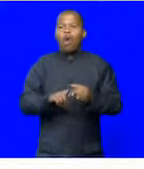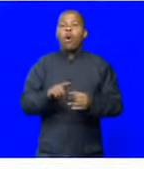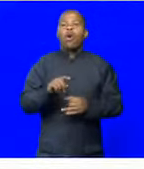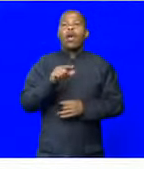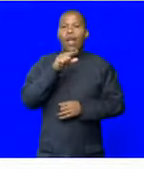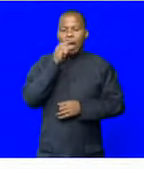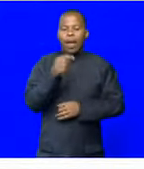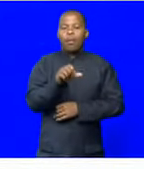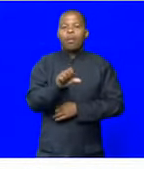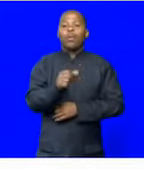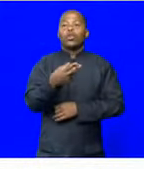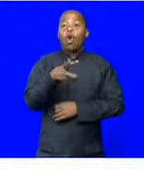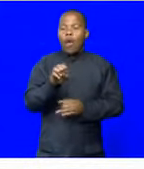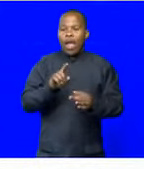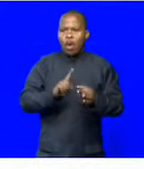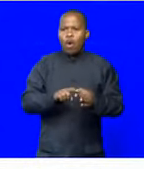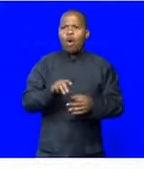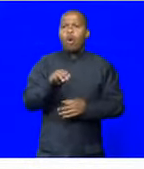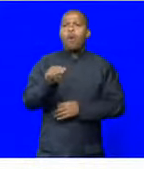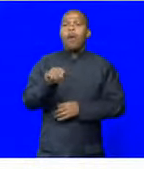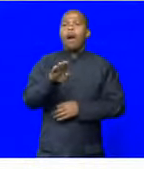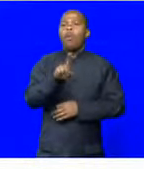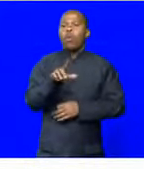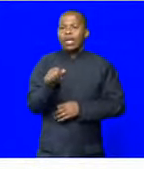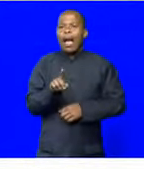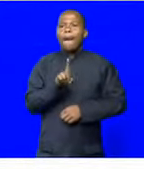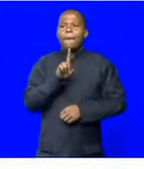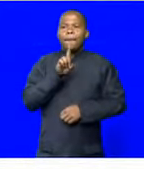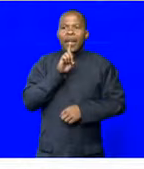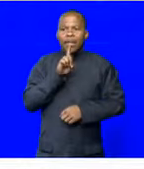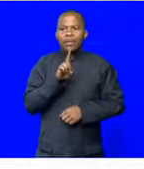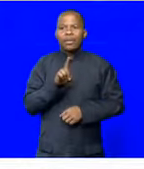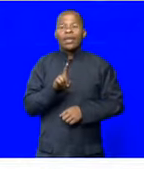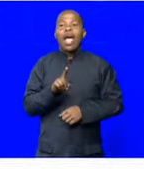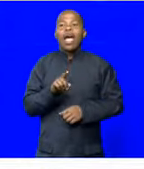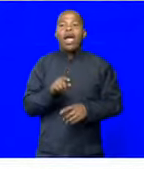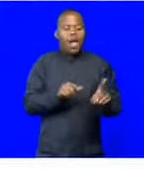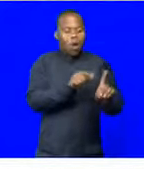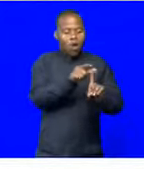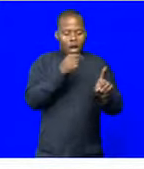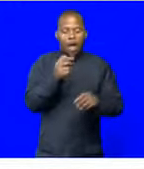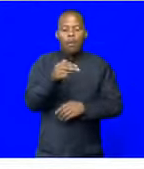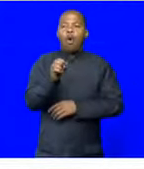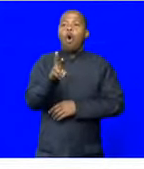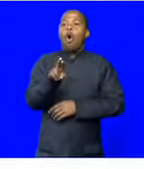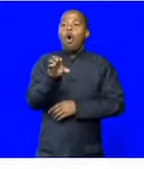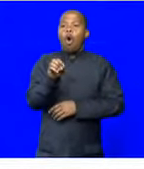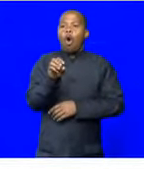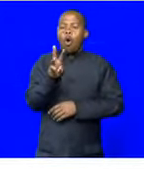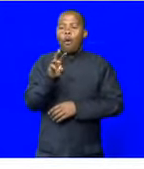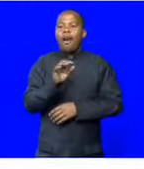na Njabulo Mabuza ngibo ke kodwa so far bekungivusi horo labeka sahamba phambili